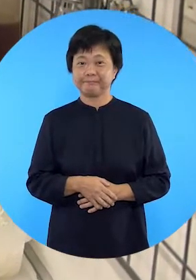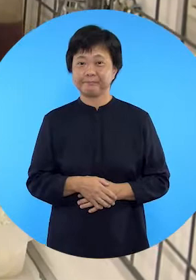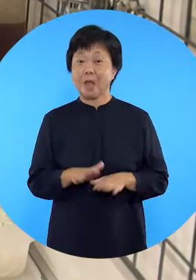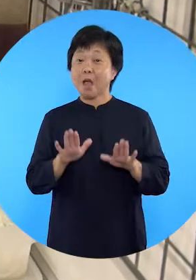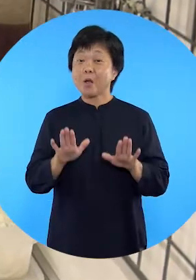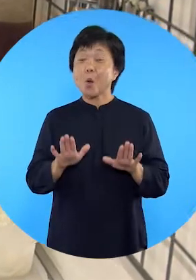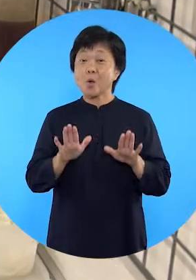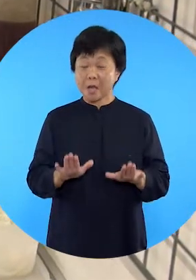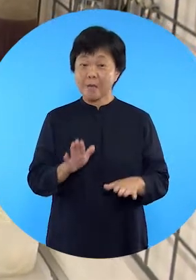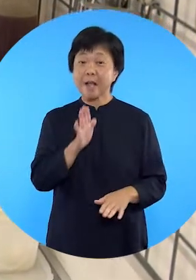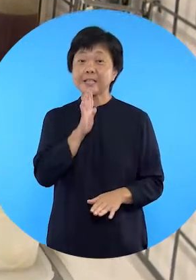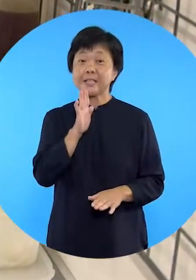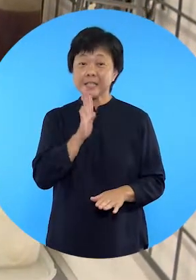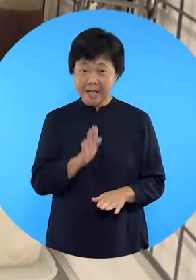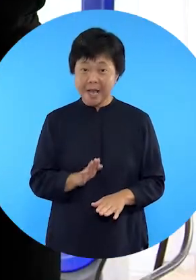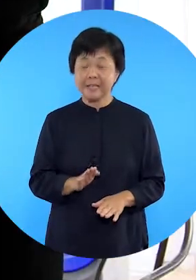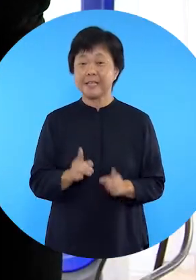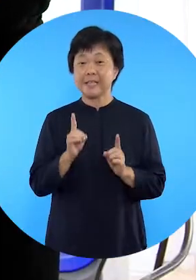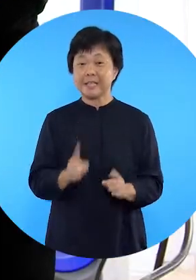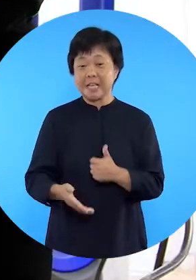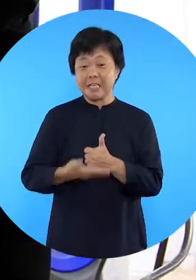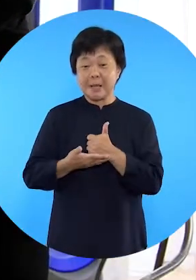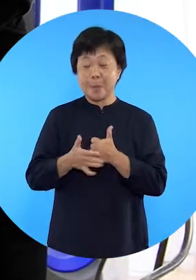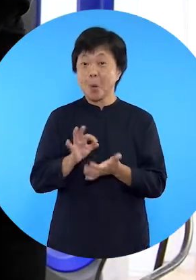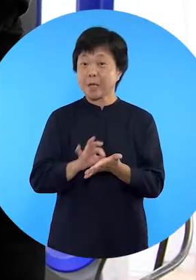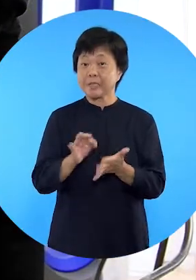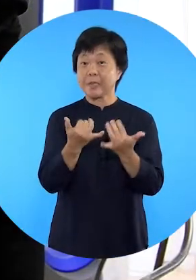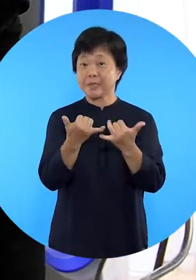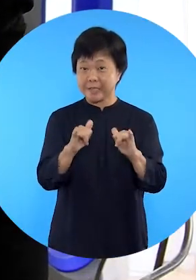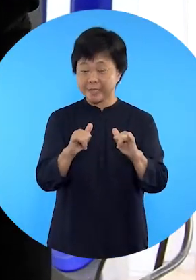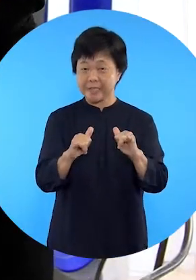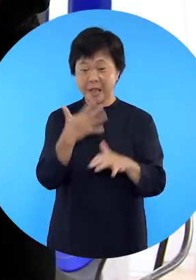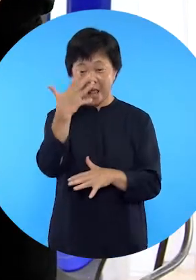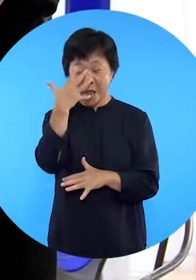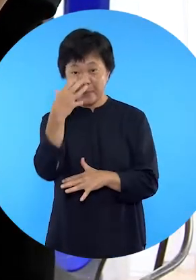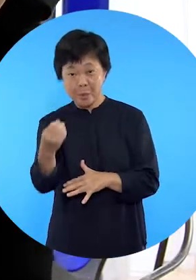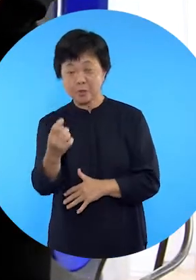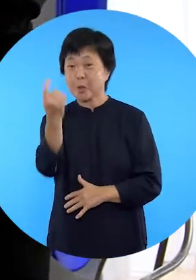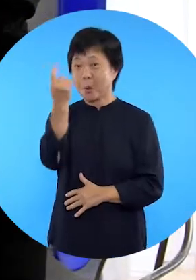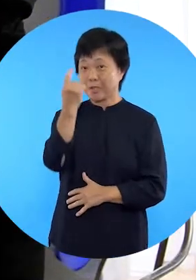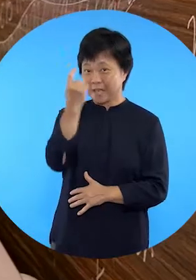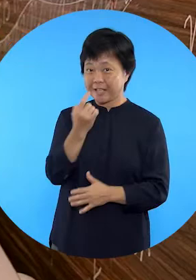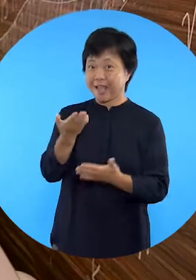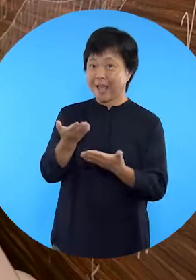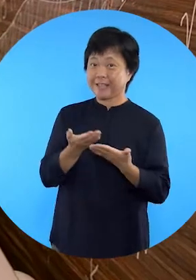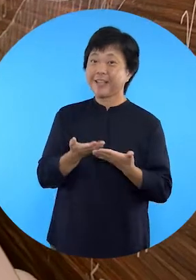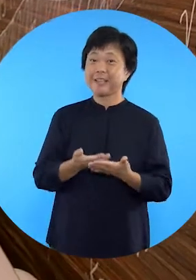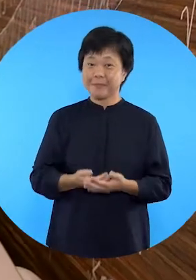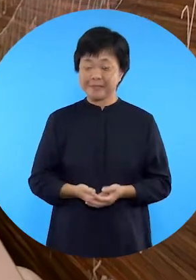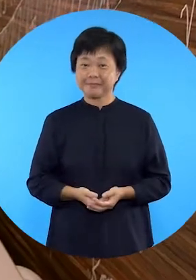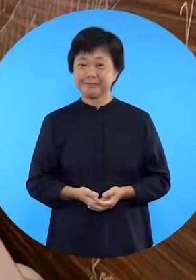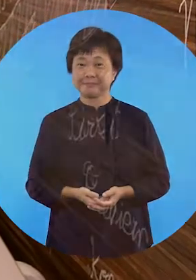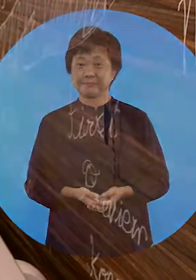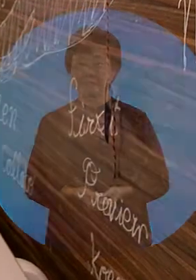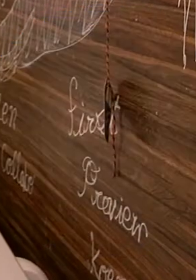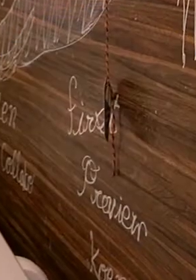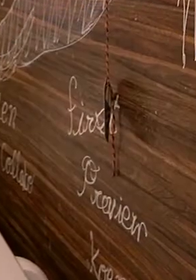今回は実際にネリサポを活用した皆さんにネリサポの魅力を教えていただきます。